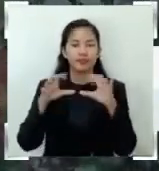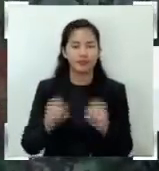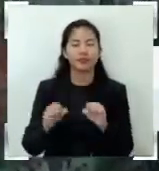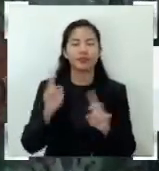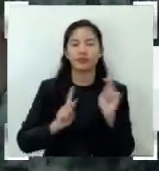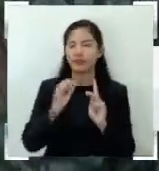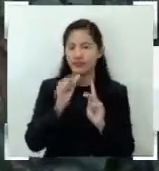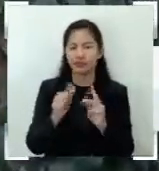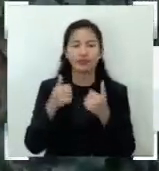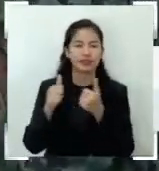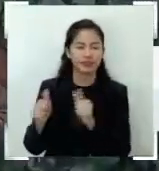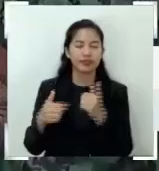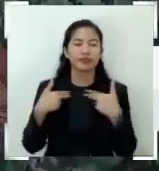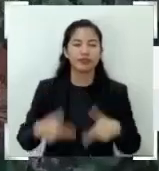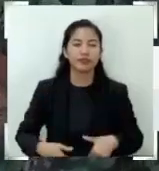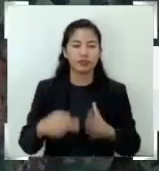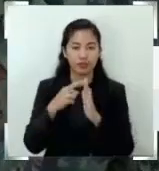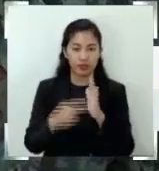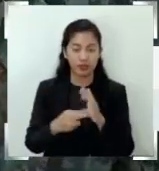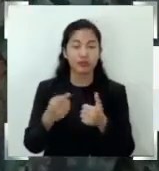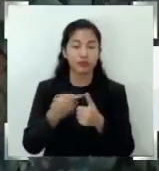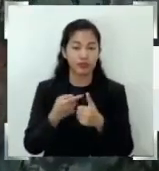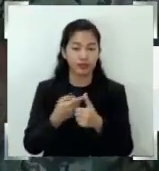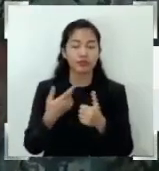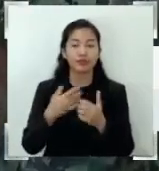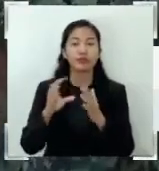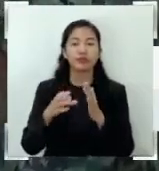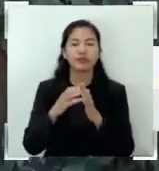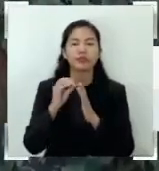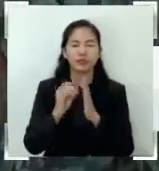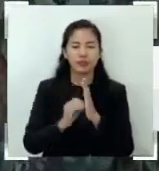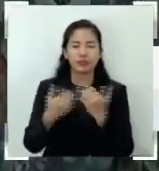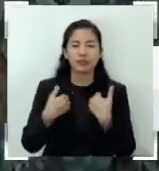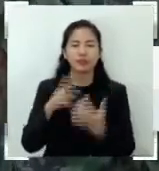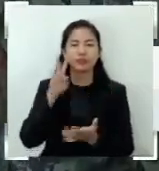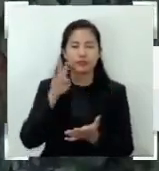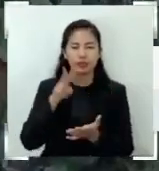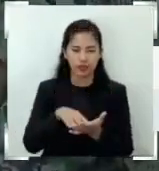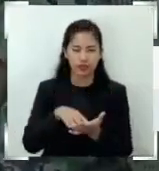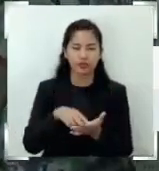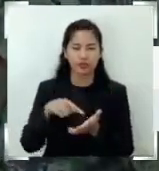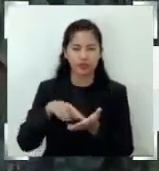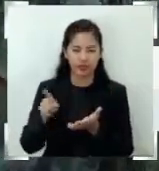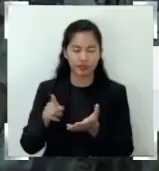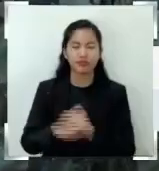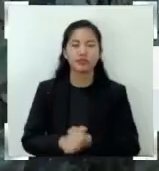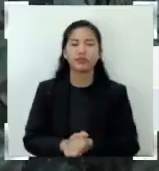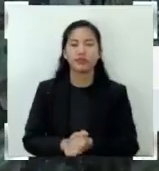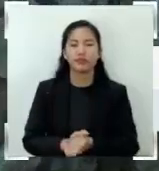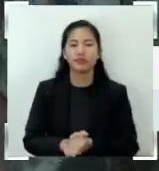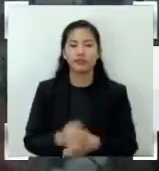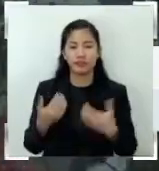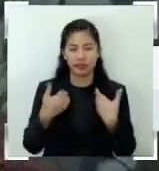po, yung ating city ordinance po, meron pong 2,000 kanilang babayaran, i-issuan sila ng ticket. Kung wala naman po